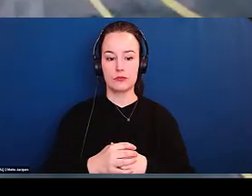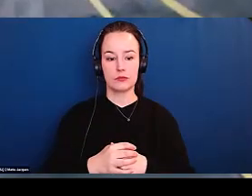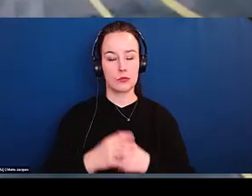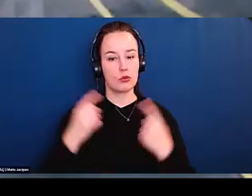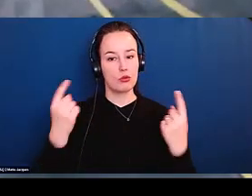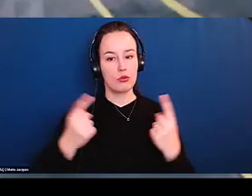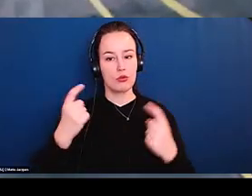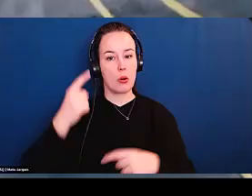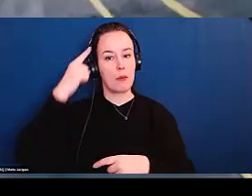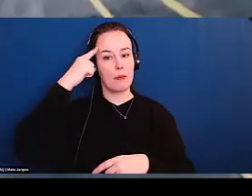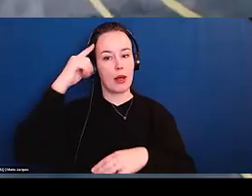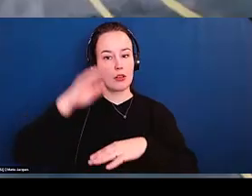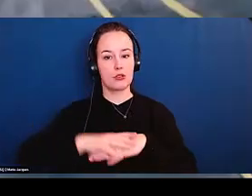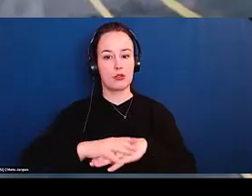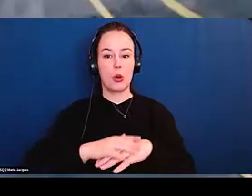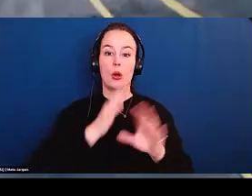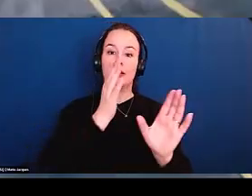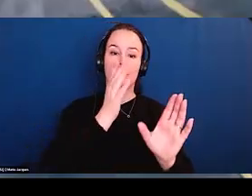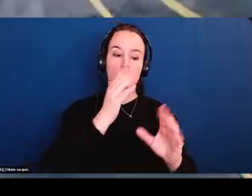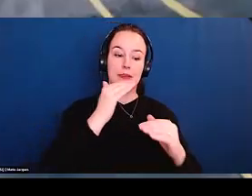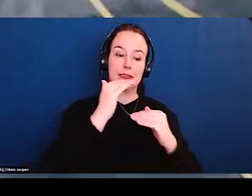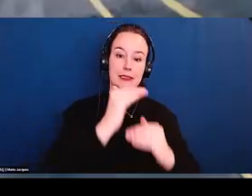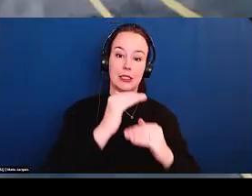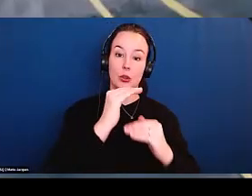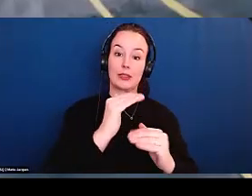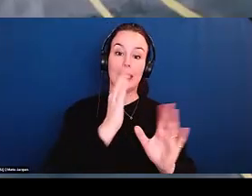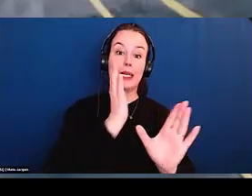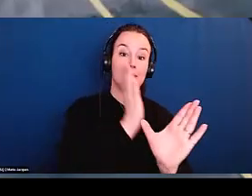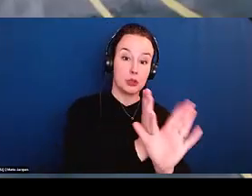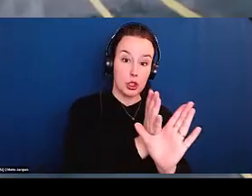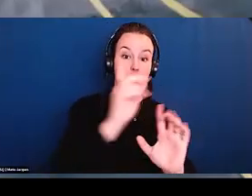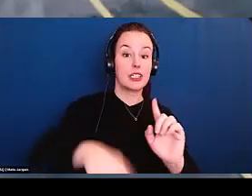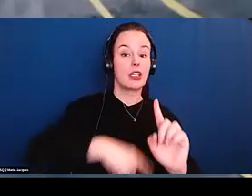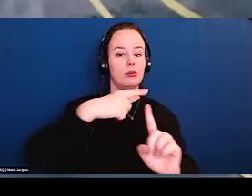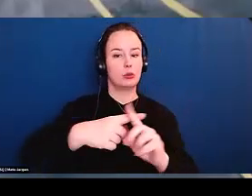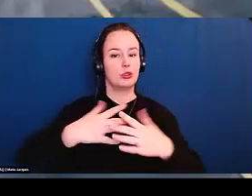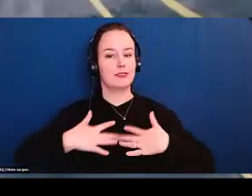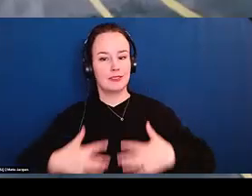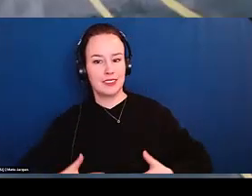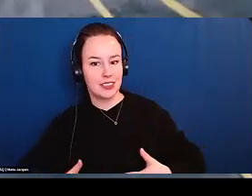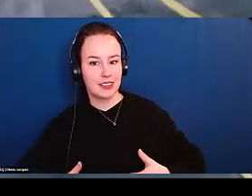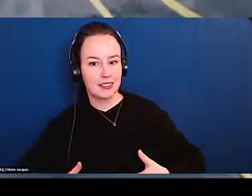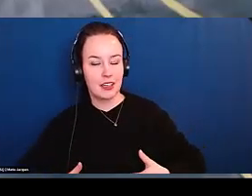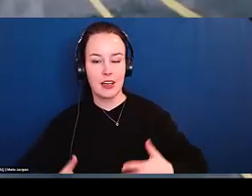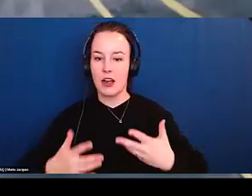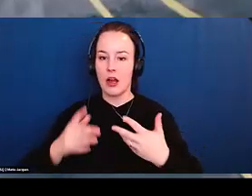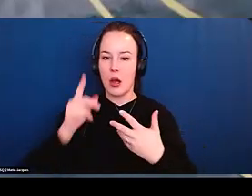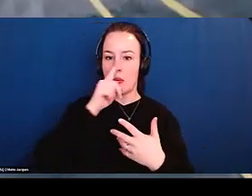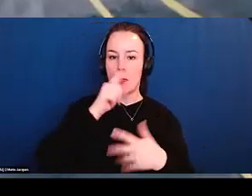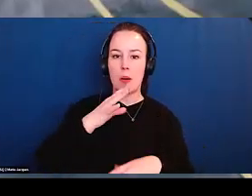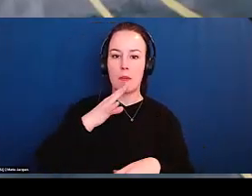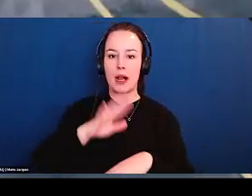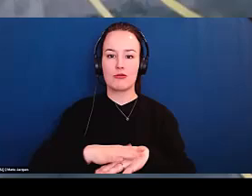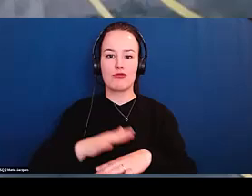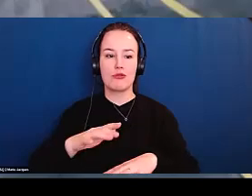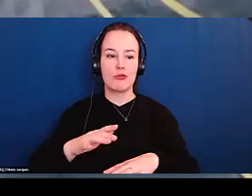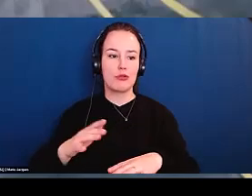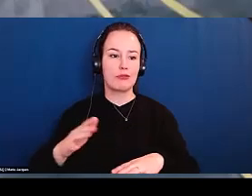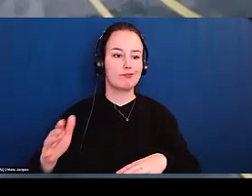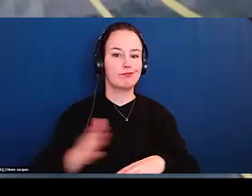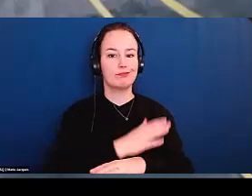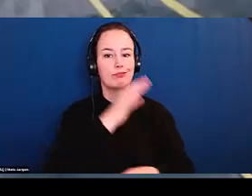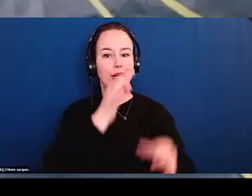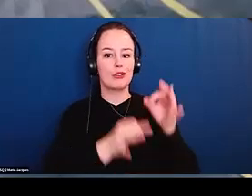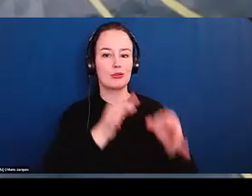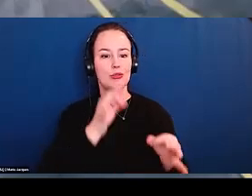Cela veut dire qu'il faut penser à la sécurité psychologique et physique. On ne veut pas simplement parler de préjudices qui